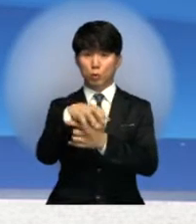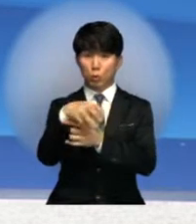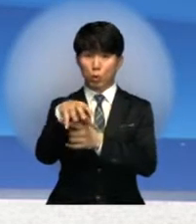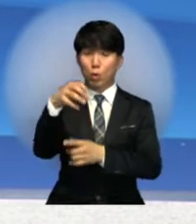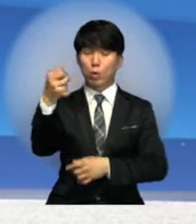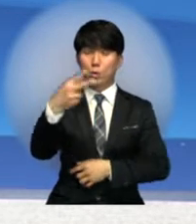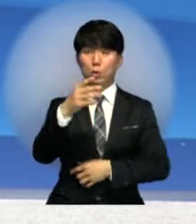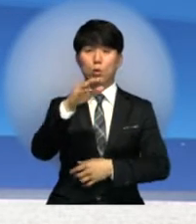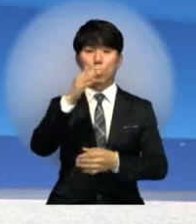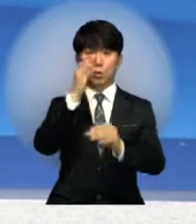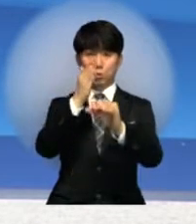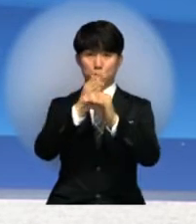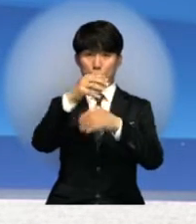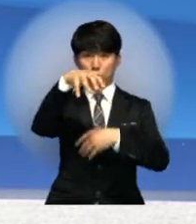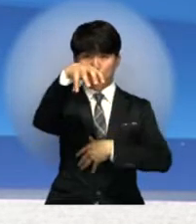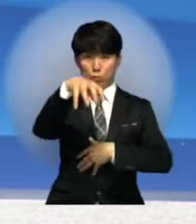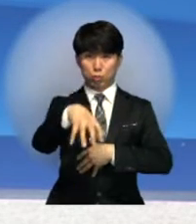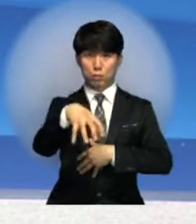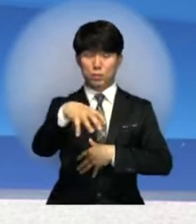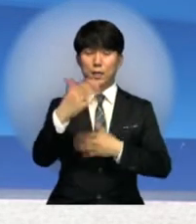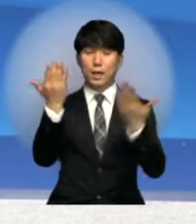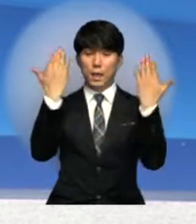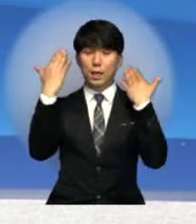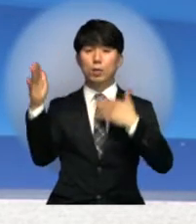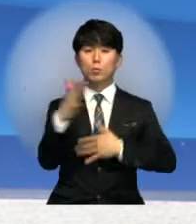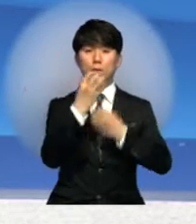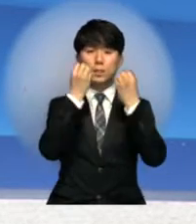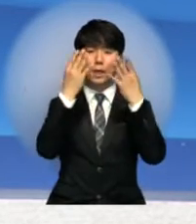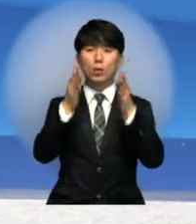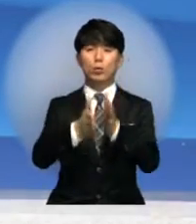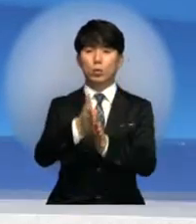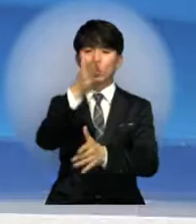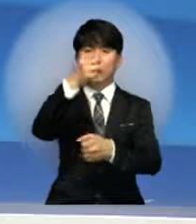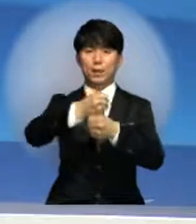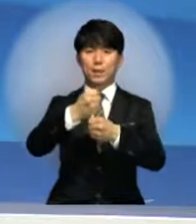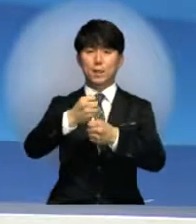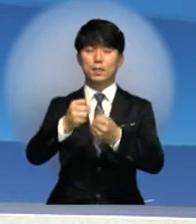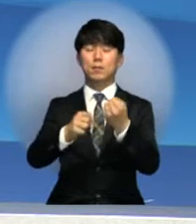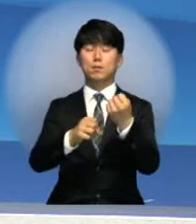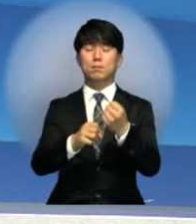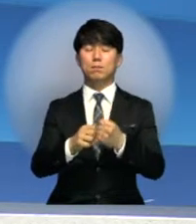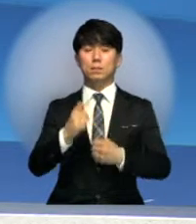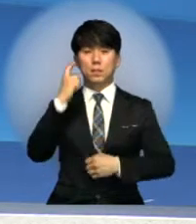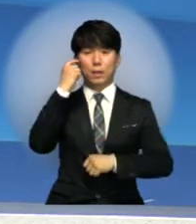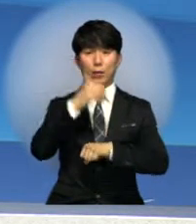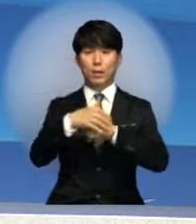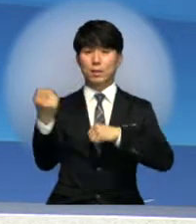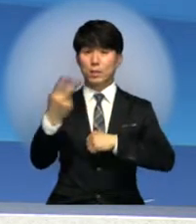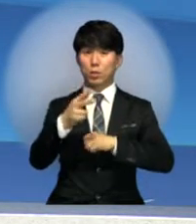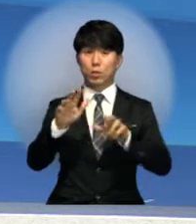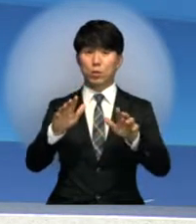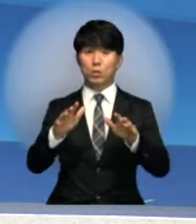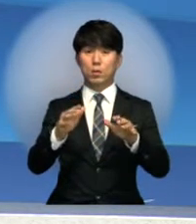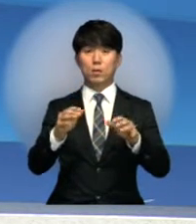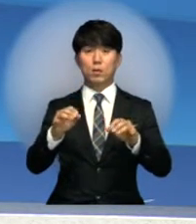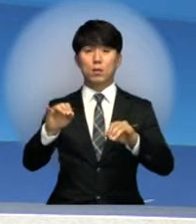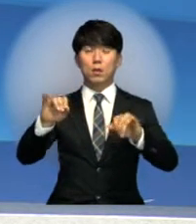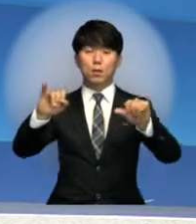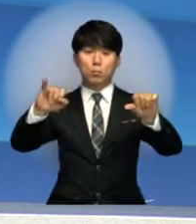중구를 정말 학교부터 새로운 도시로 만들 수 있는 근거를 만들 수 있다. 이 맞벌이 부부를 위한